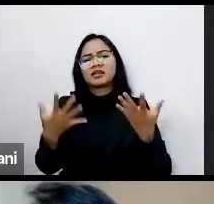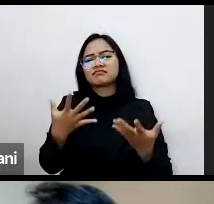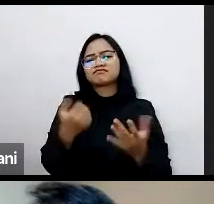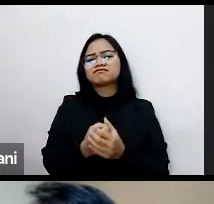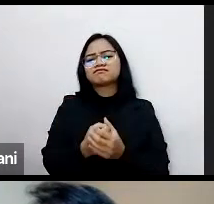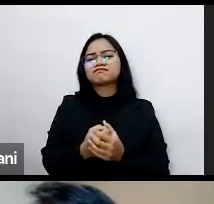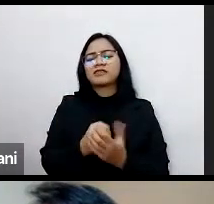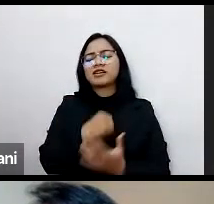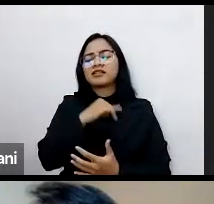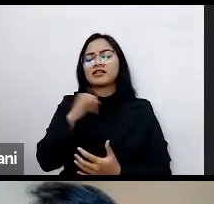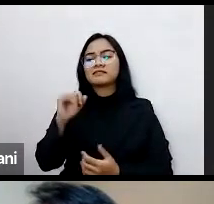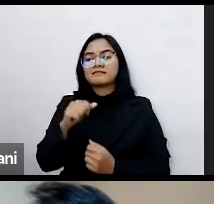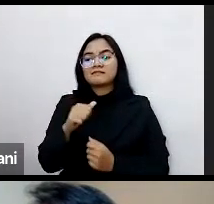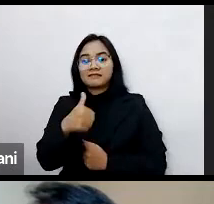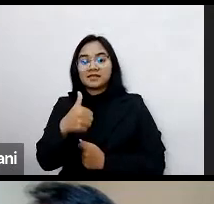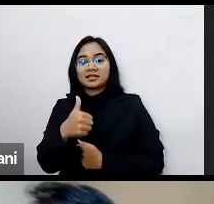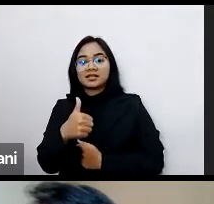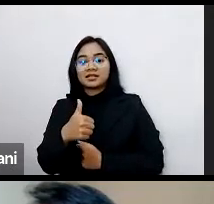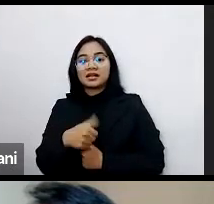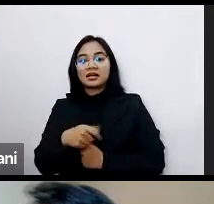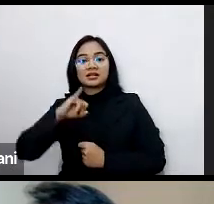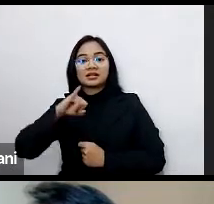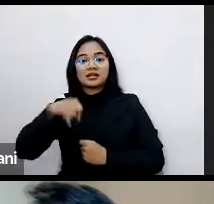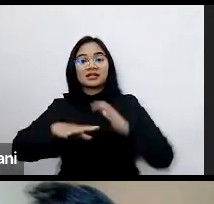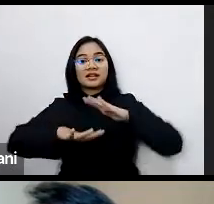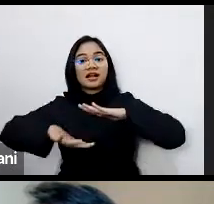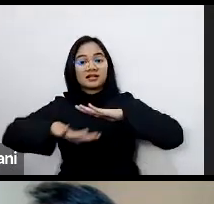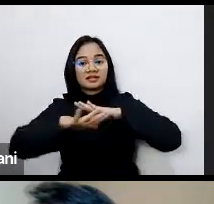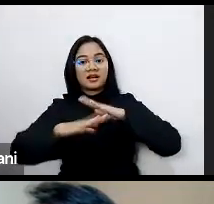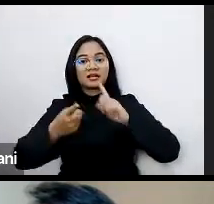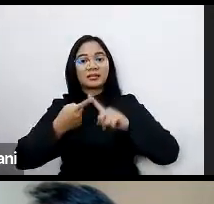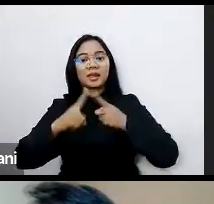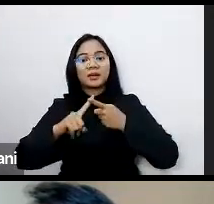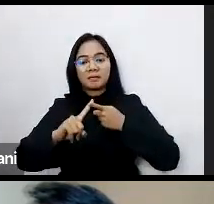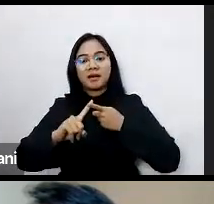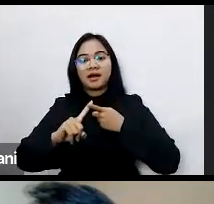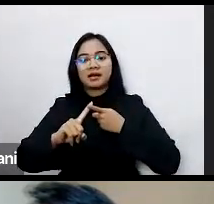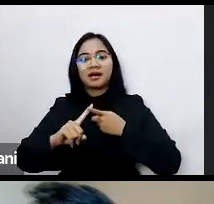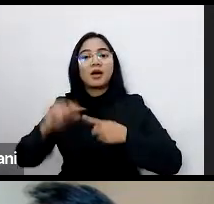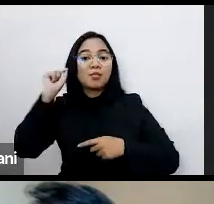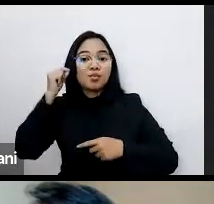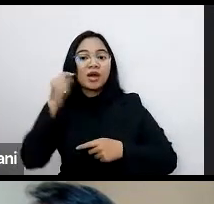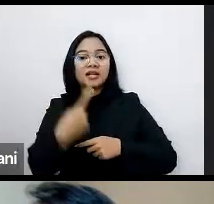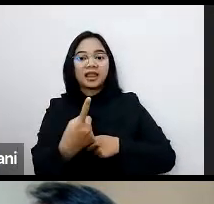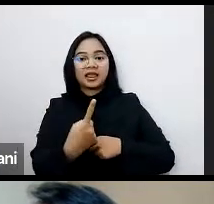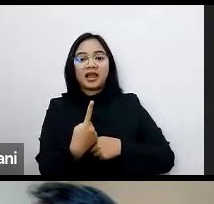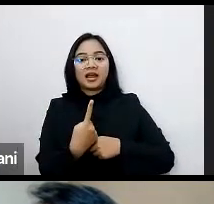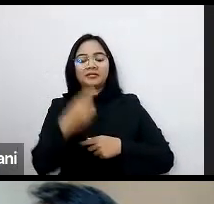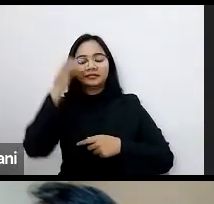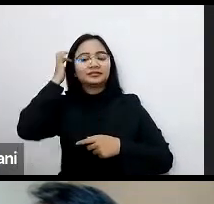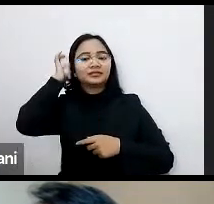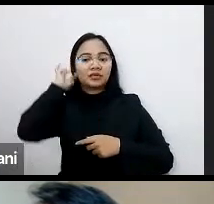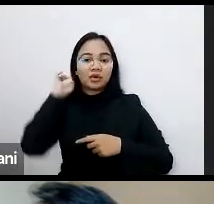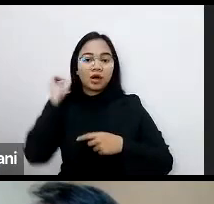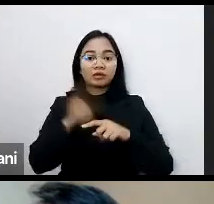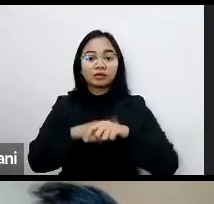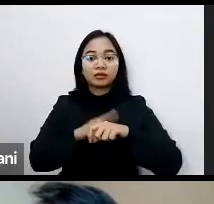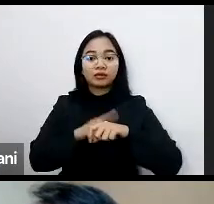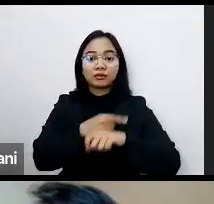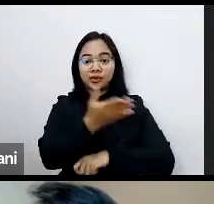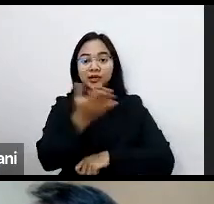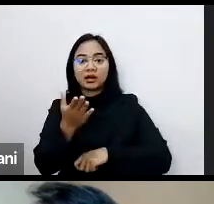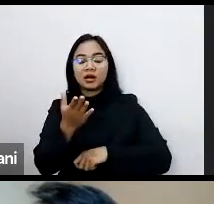yang bisa dijadikan dasar bagi teman-teman akademisi perempuan kita ini ketika mereka